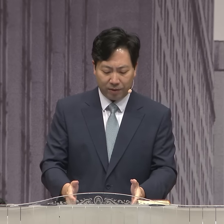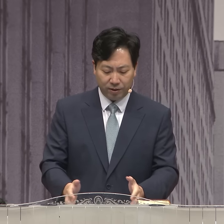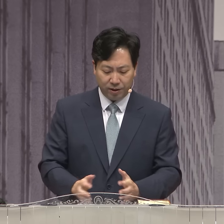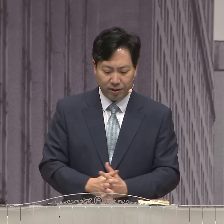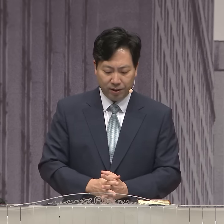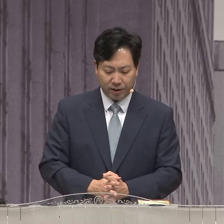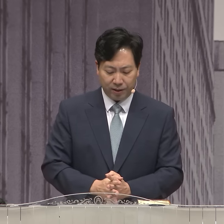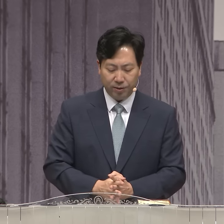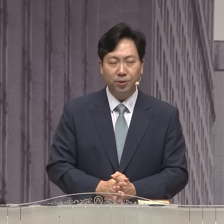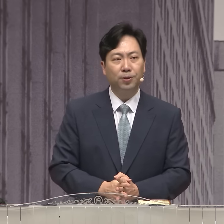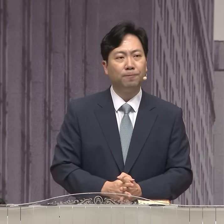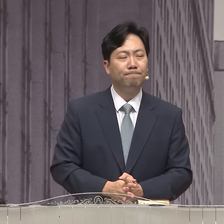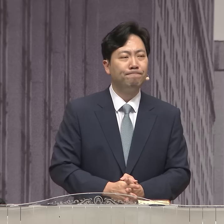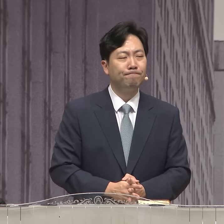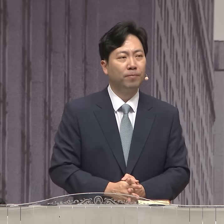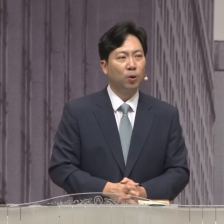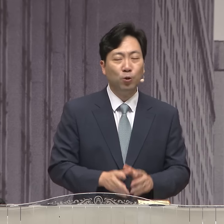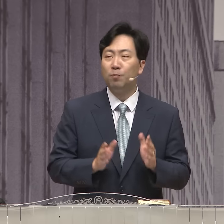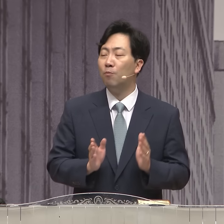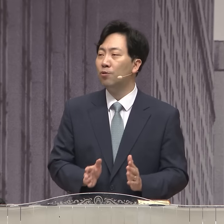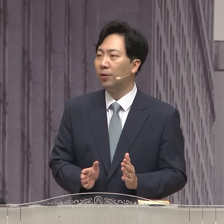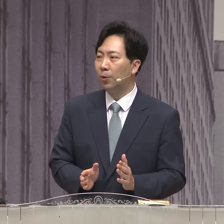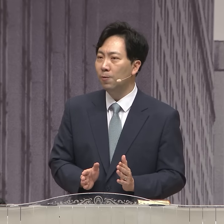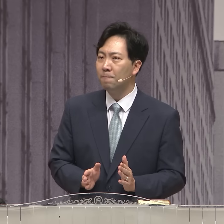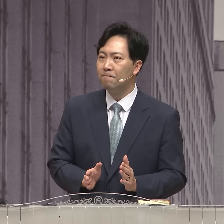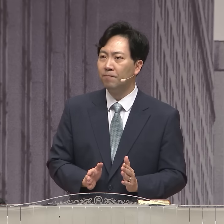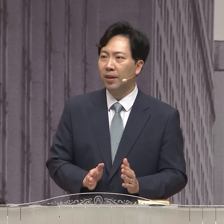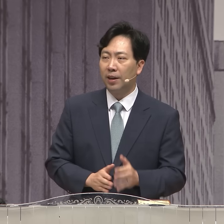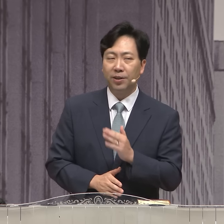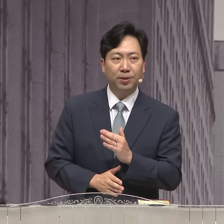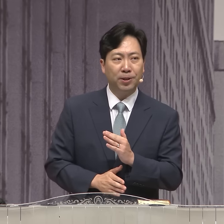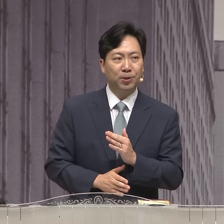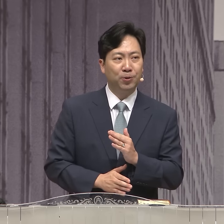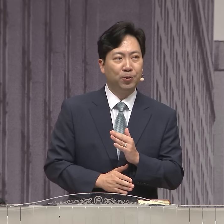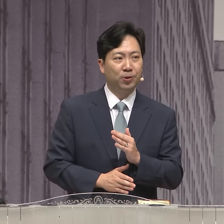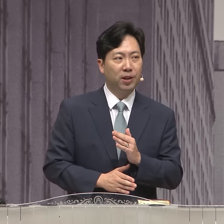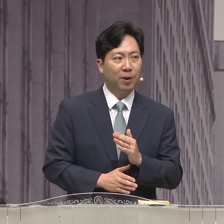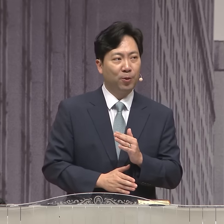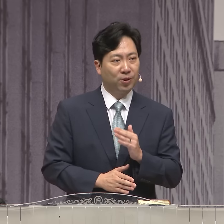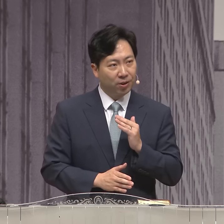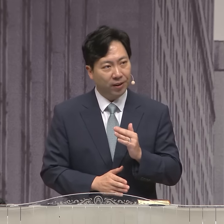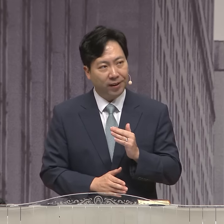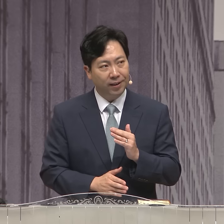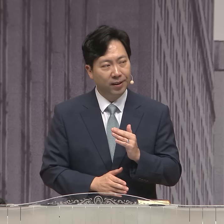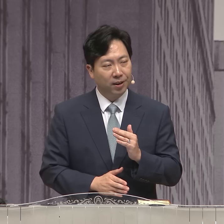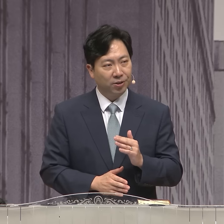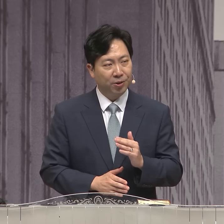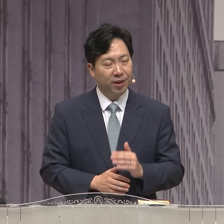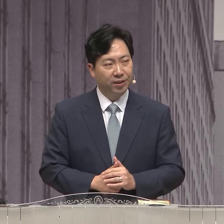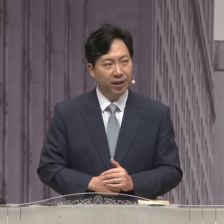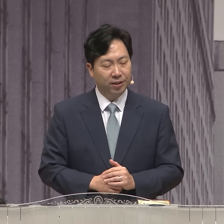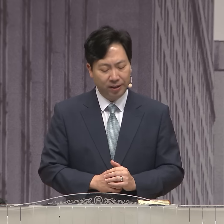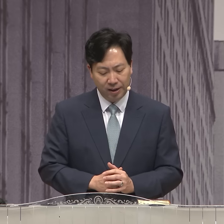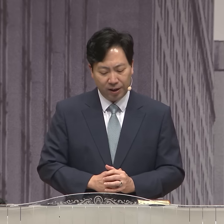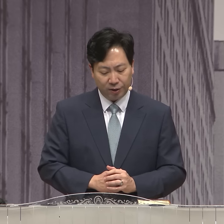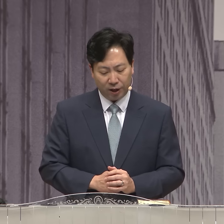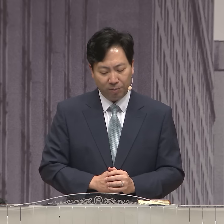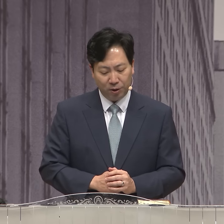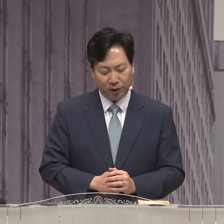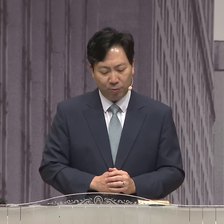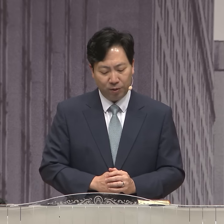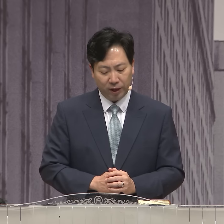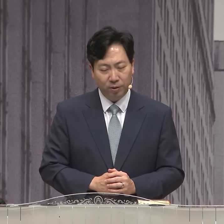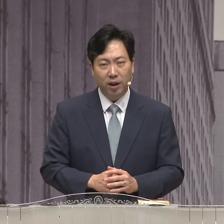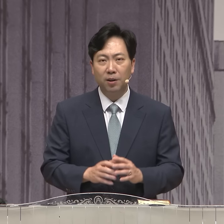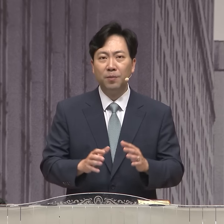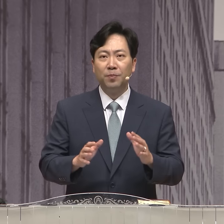담대하게 반응을 한 것이죠. 오늘 본문에도 이 다니엘의 세 친구들이 바로 그렇게 저항을 하는